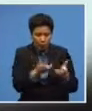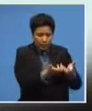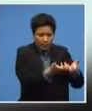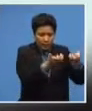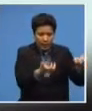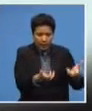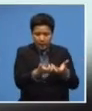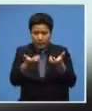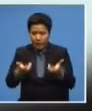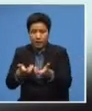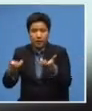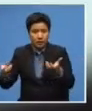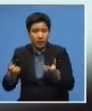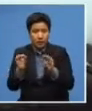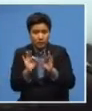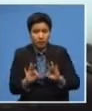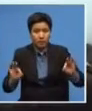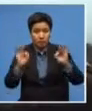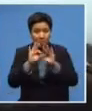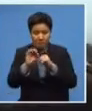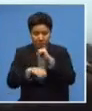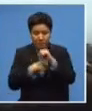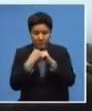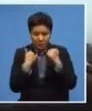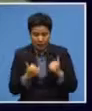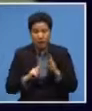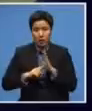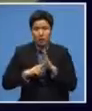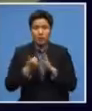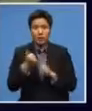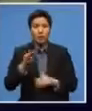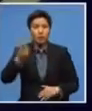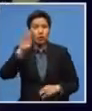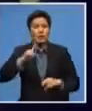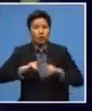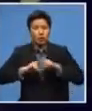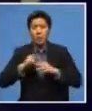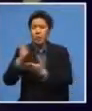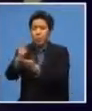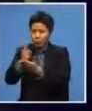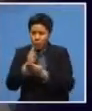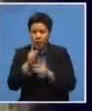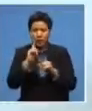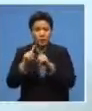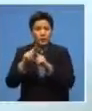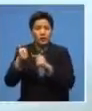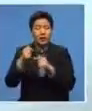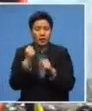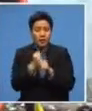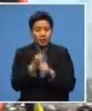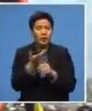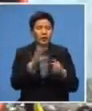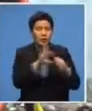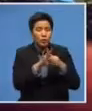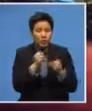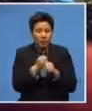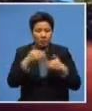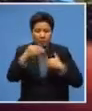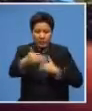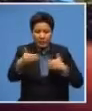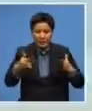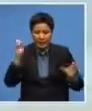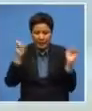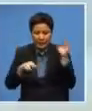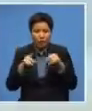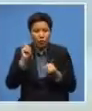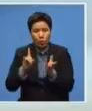เร่งดำเนินการนะครับต้องถ้าเริ่มได้ปีนี้ผมอยากให้เริ่มเลยเอกชนมาช่วยกันนะครับบริจาคอะไรต่างๆก็ว่ามาการประกอบการบ่อขยะของเอกชน